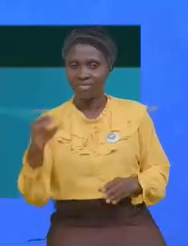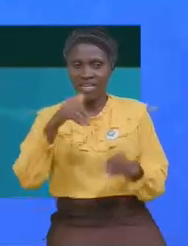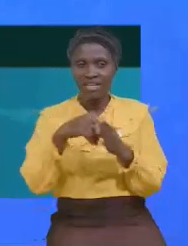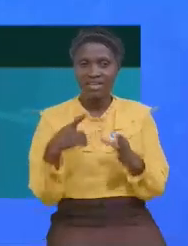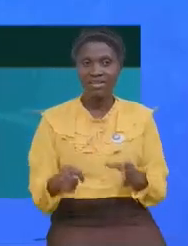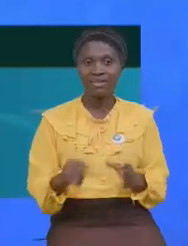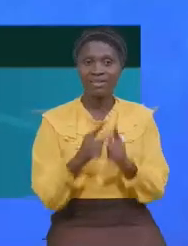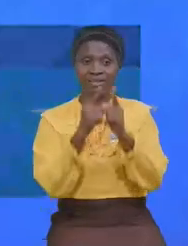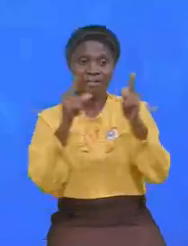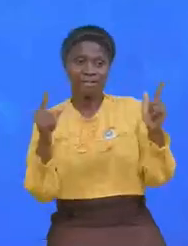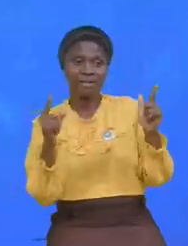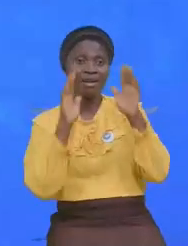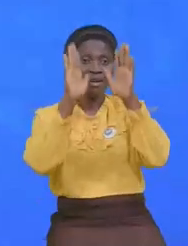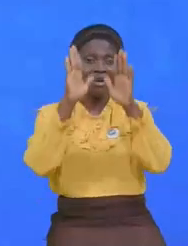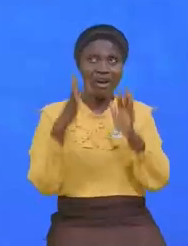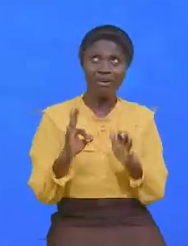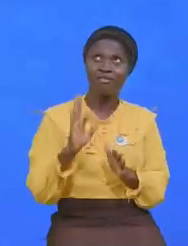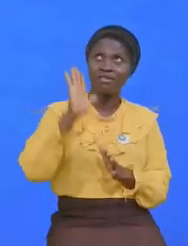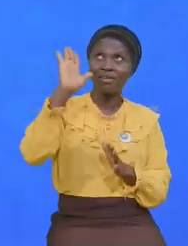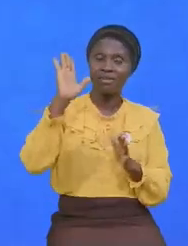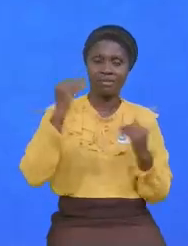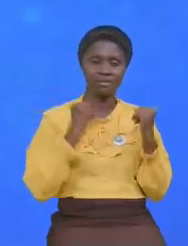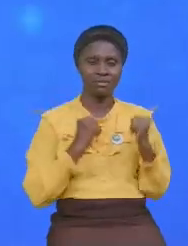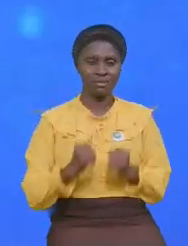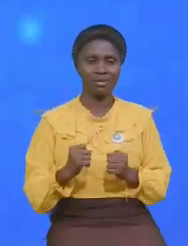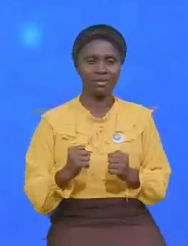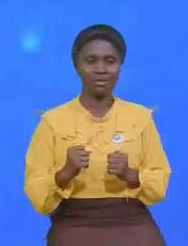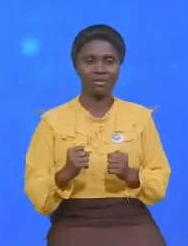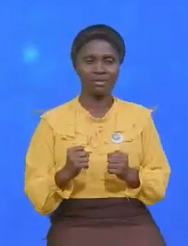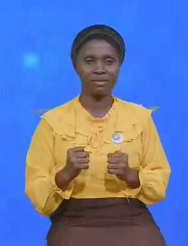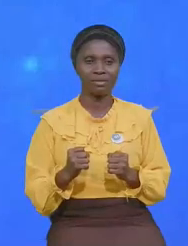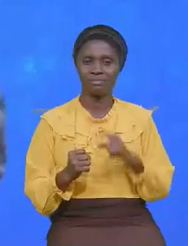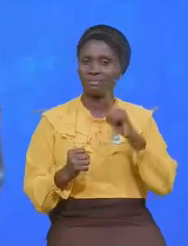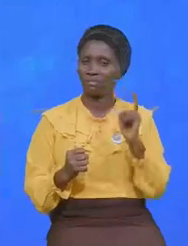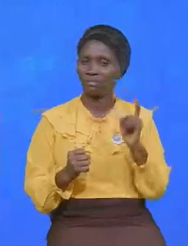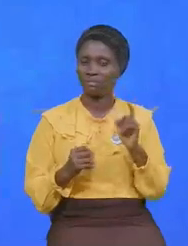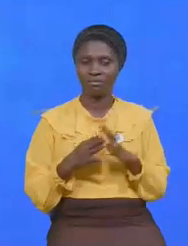en se redressant avec fierté dans la plénitude de sa force.